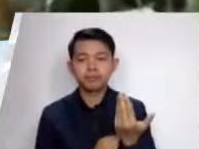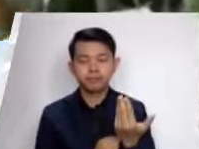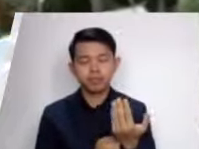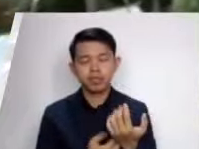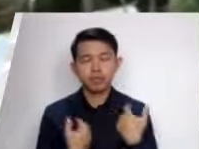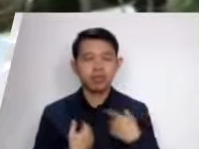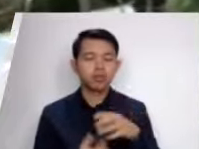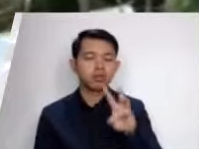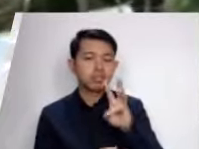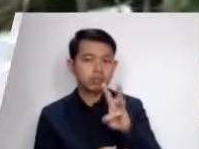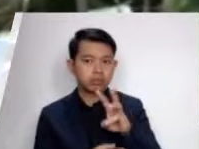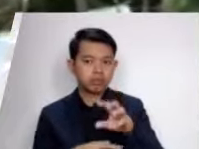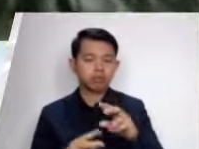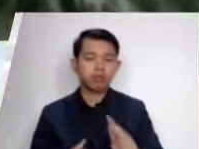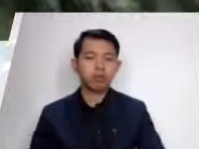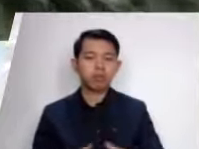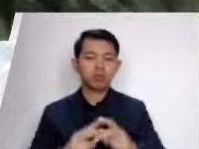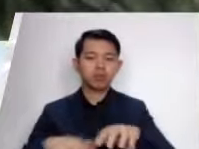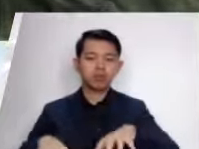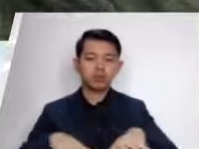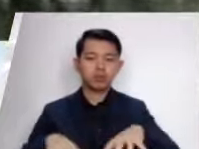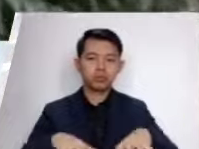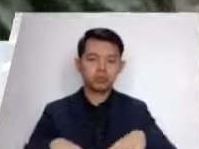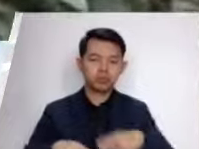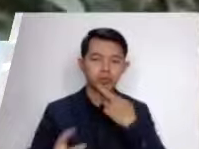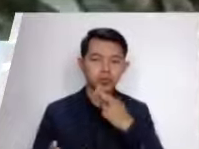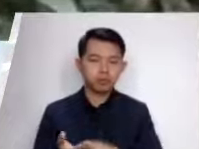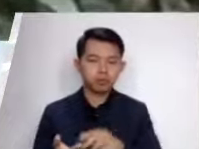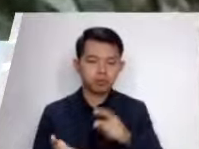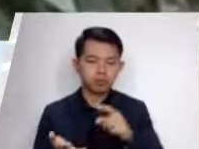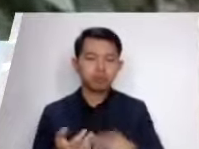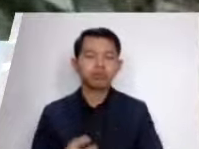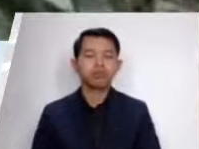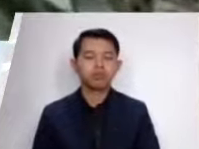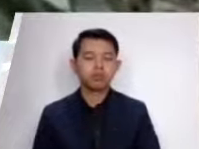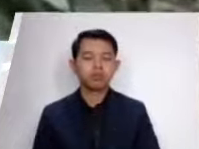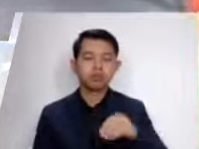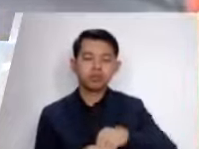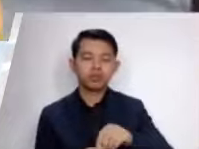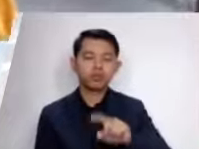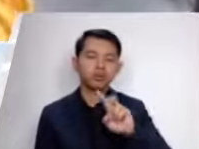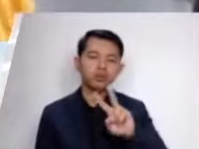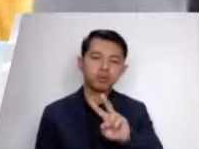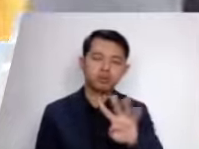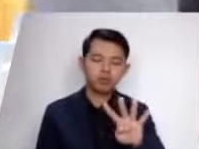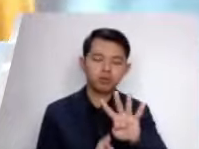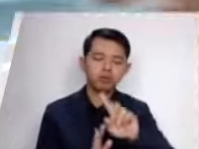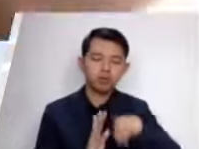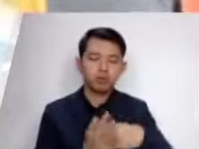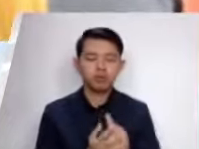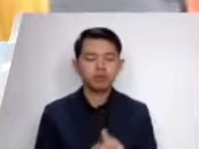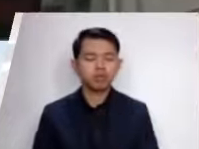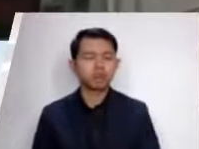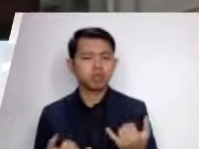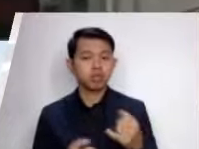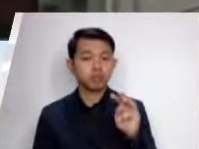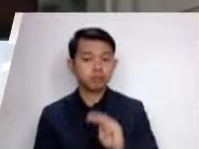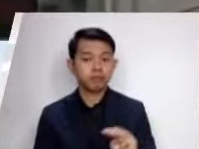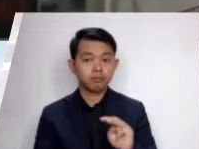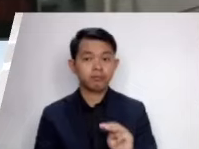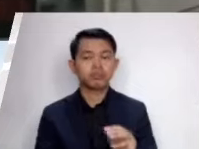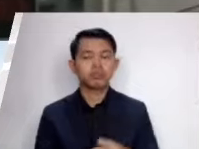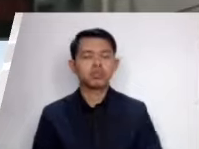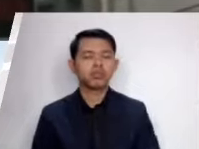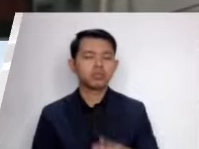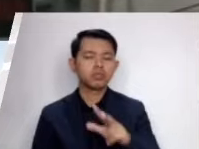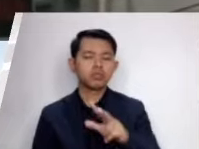earthquakes ang naitala sa nakalipas na 24 oras. Ngayong araw, June 10, Lunes, nasa 300 meters naman ang taas ng